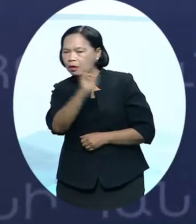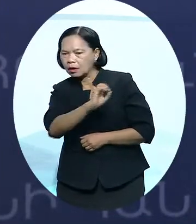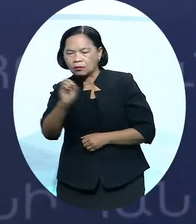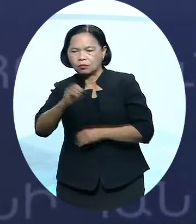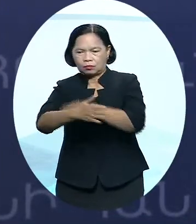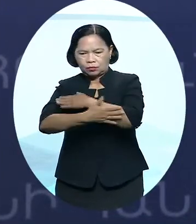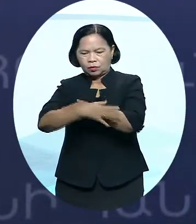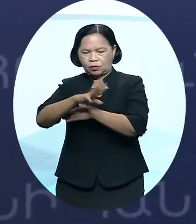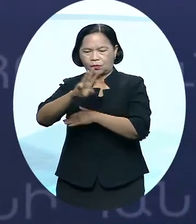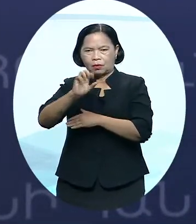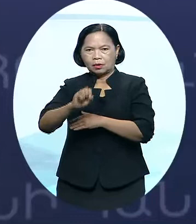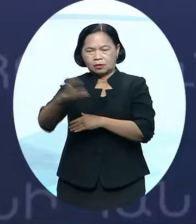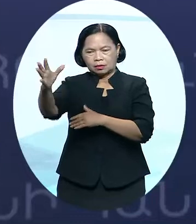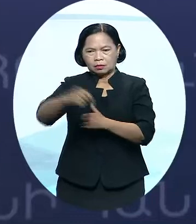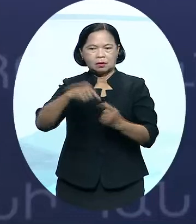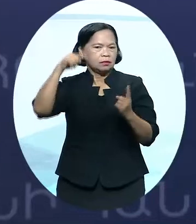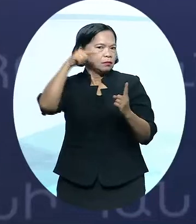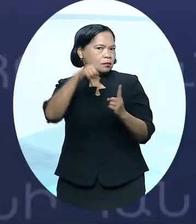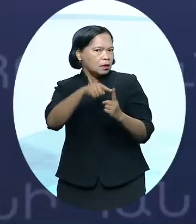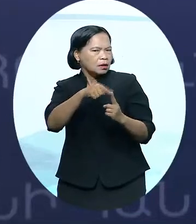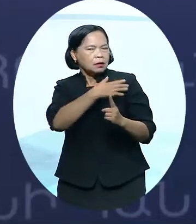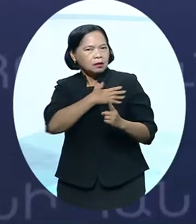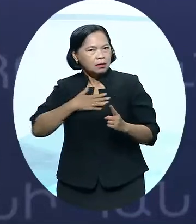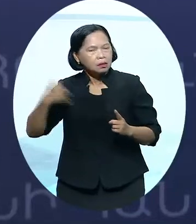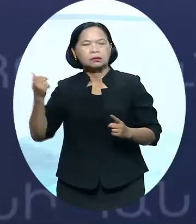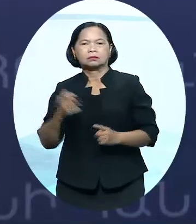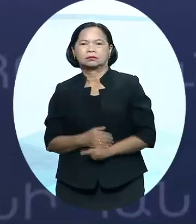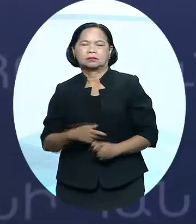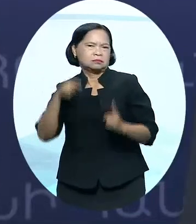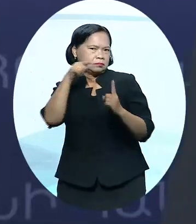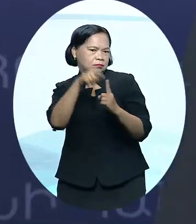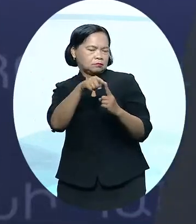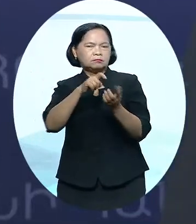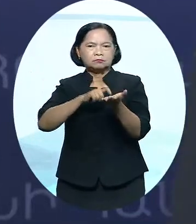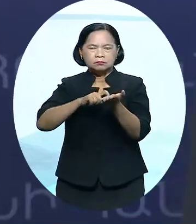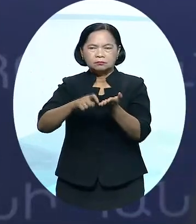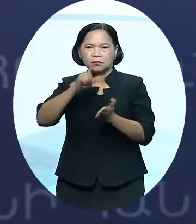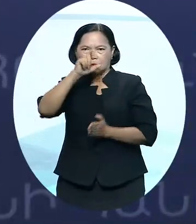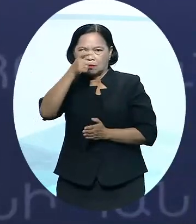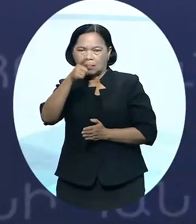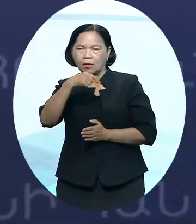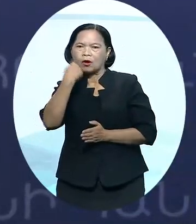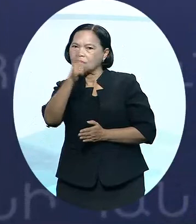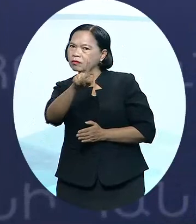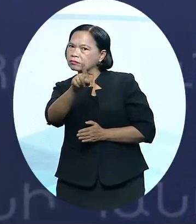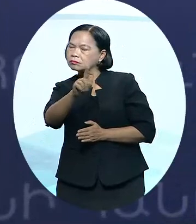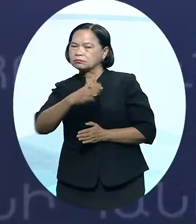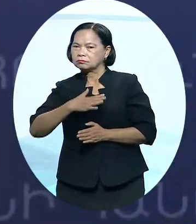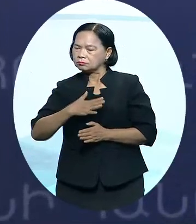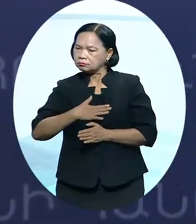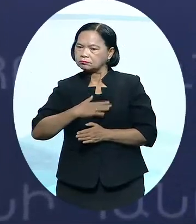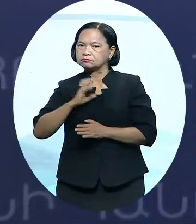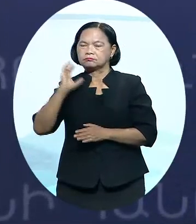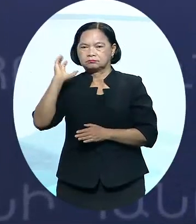thể giúp Washington đạt được với mục tiêu của nước này đã đặt ra lấy lô này các mục tiêu này của Mỹ anh không được có tiếng nói của mình đối với